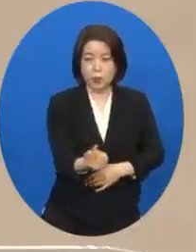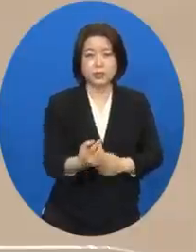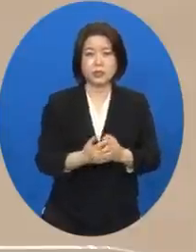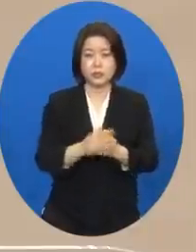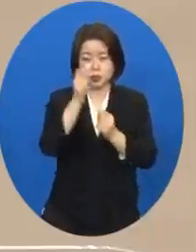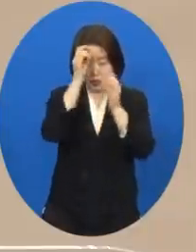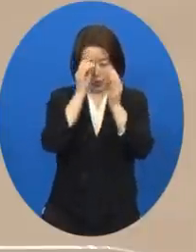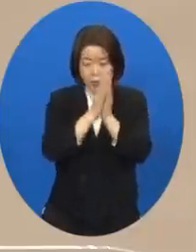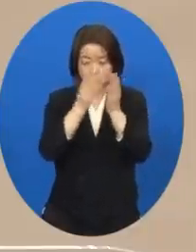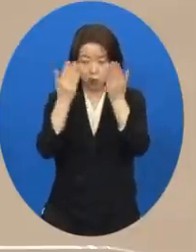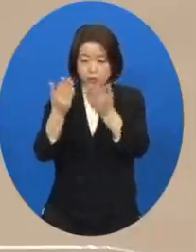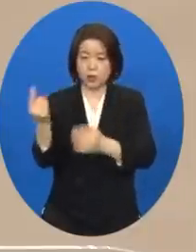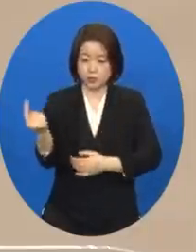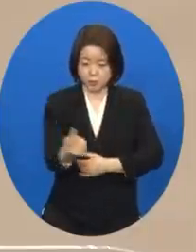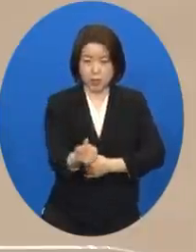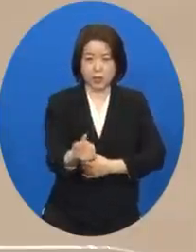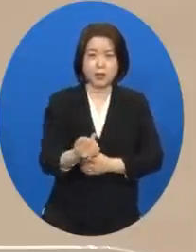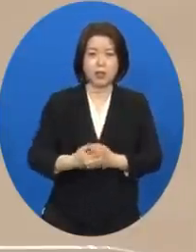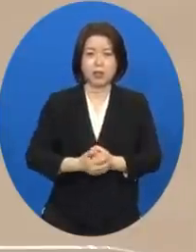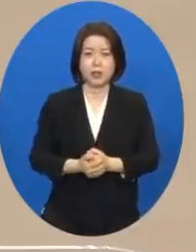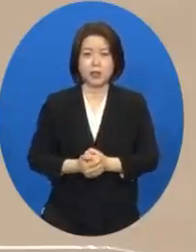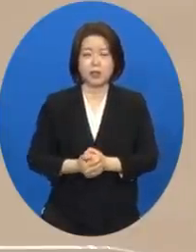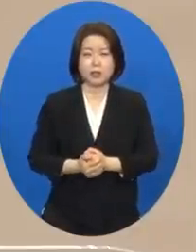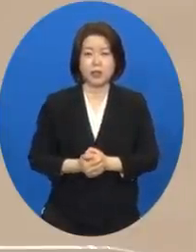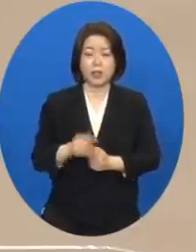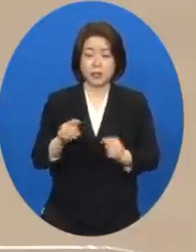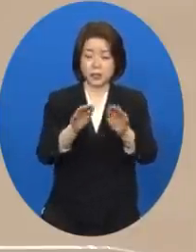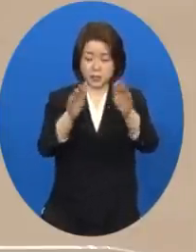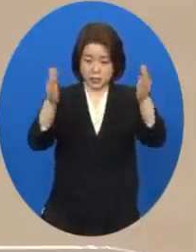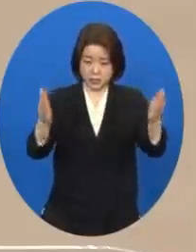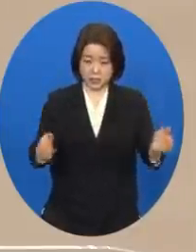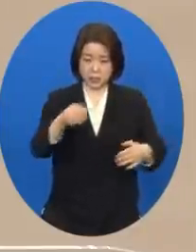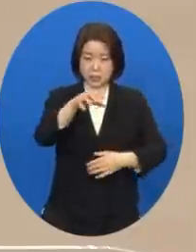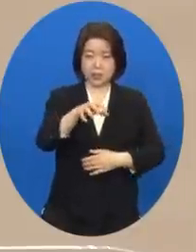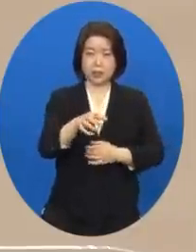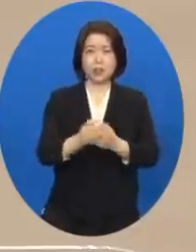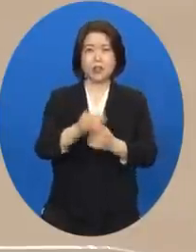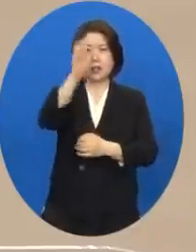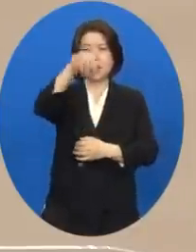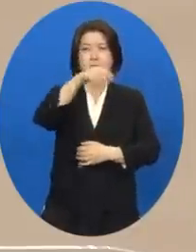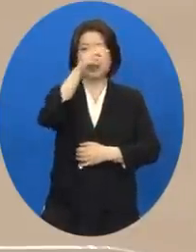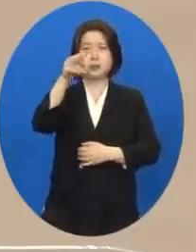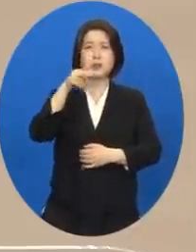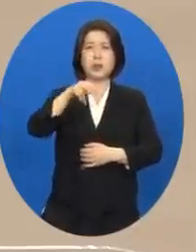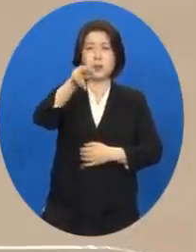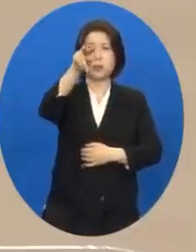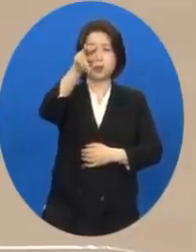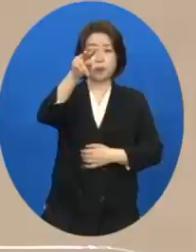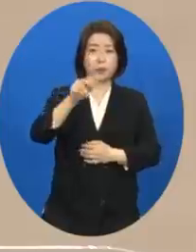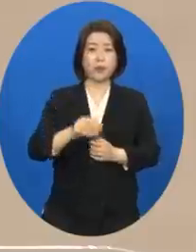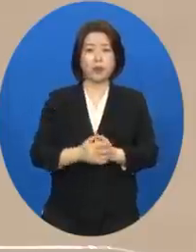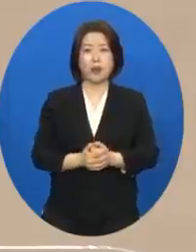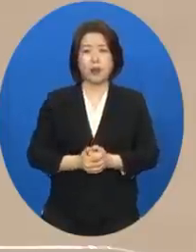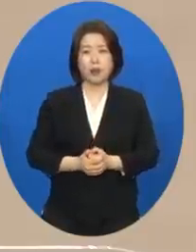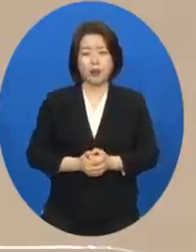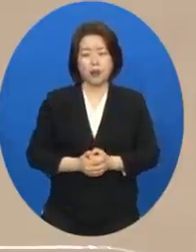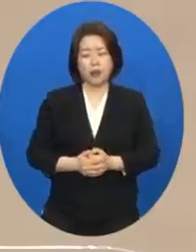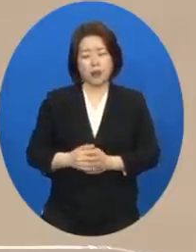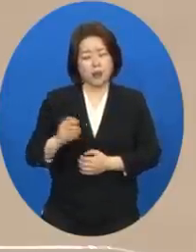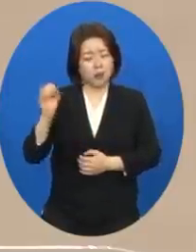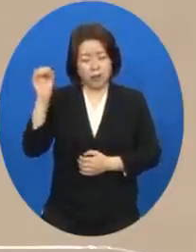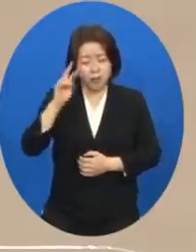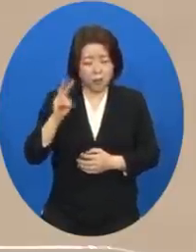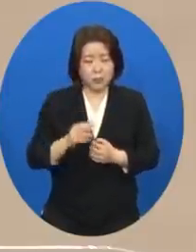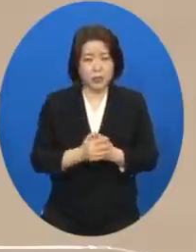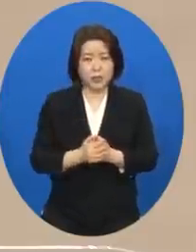기도 하려고 내려와서 이 강단에 있는 십자가를 복 보는데 압박 갑자기